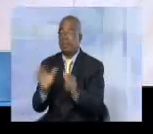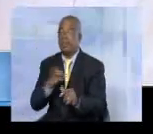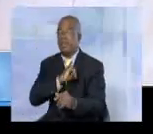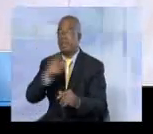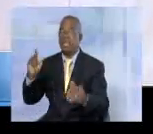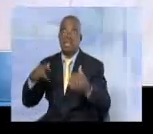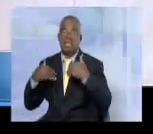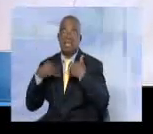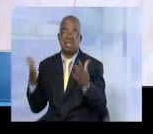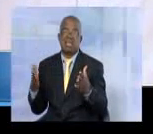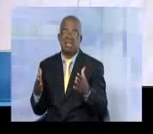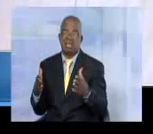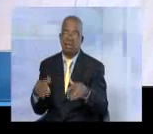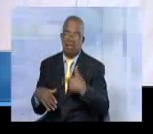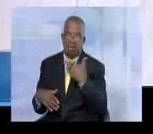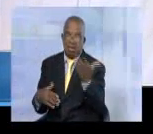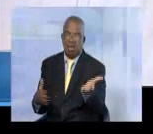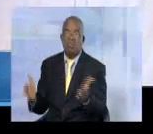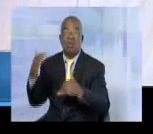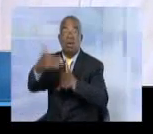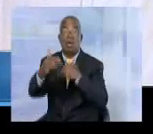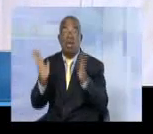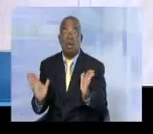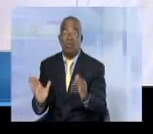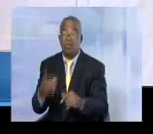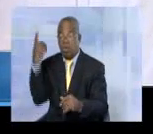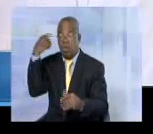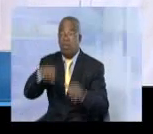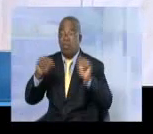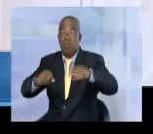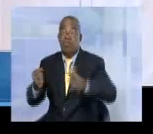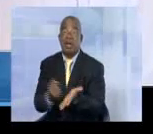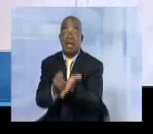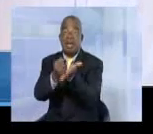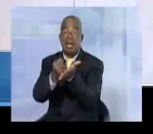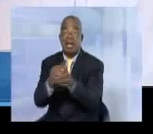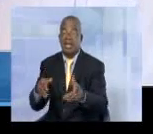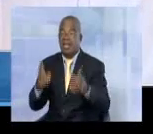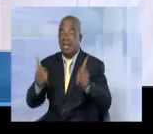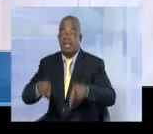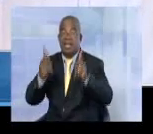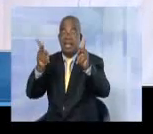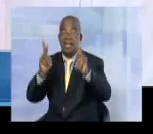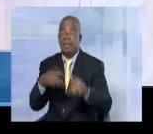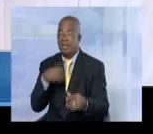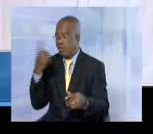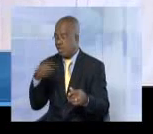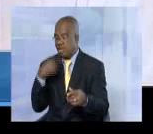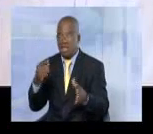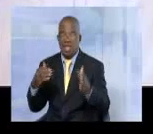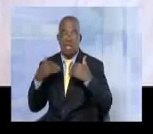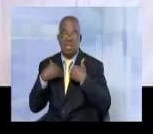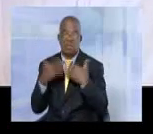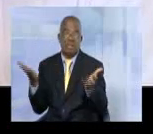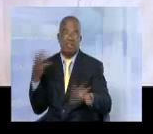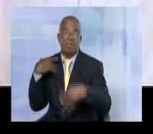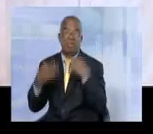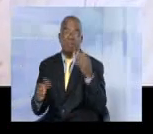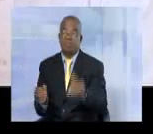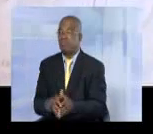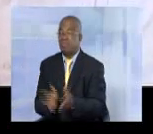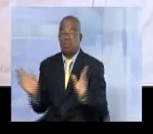ait un centre d'écoute ici pour aider ceux qui ont été impactés par la crise. Nous sommes en